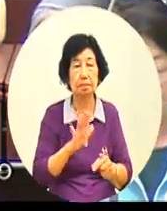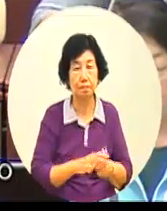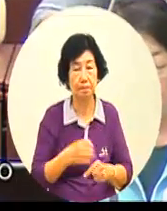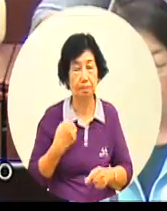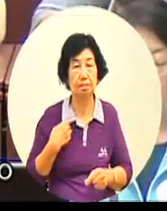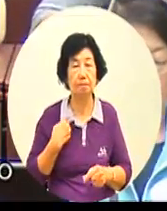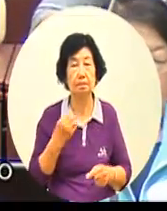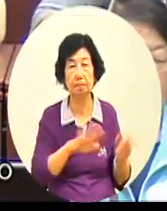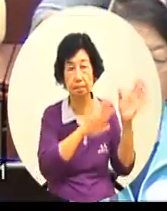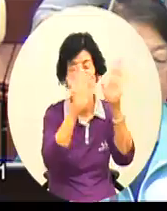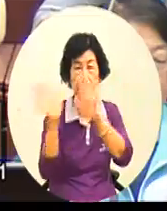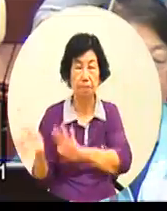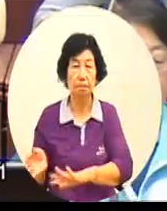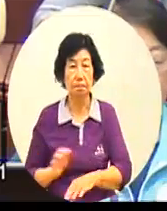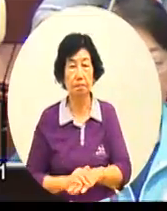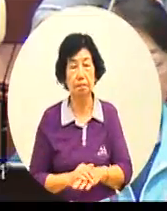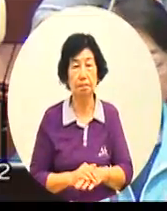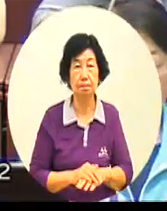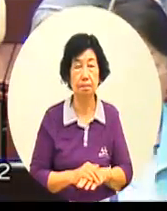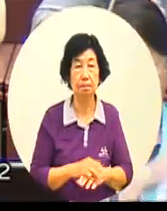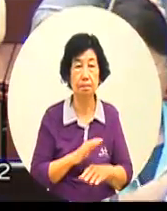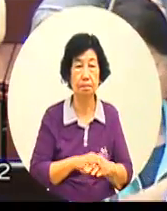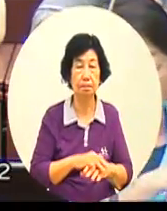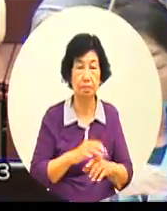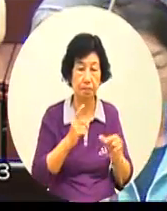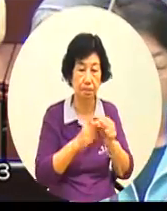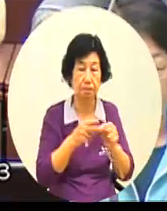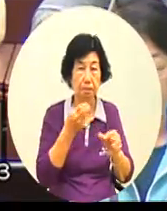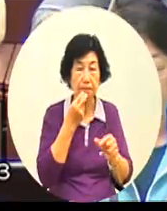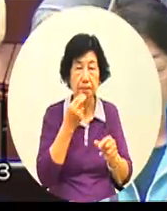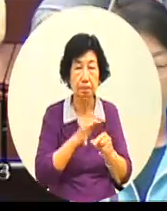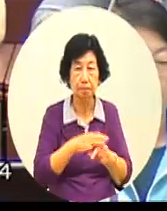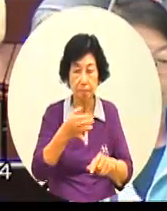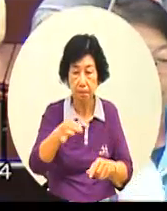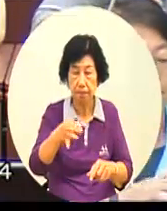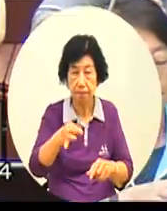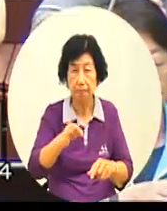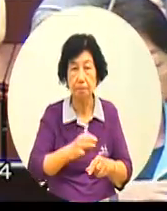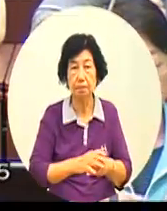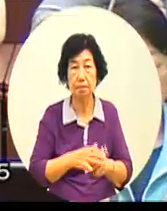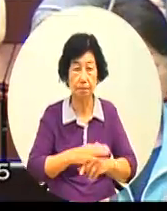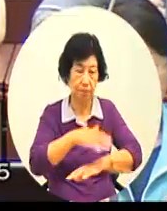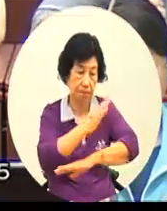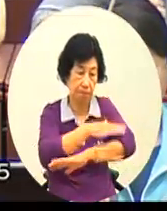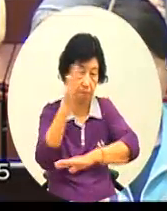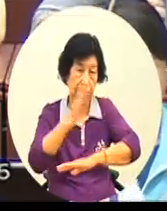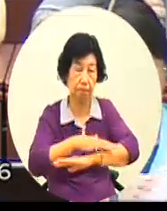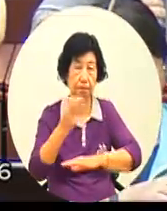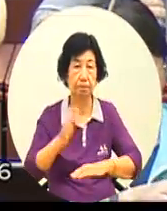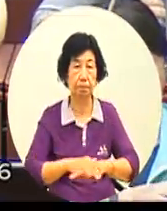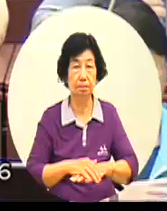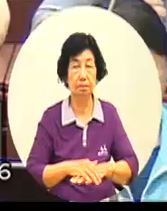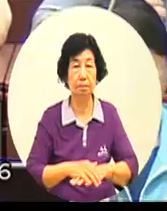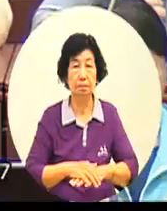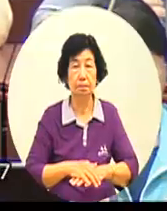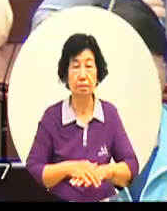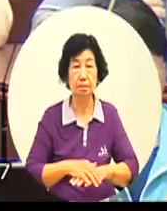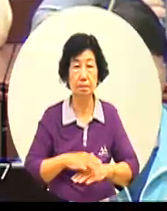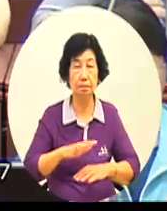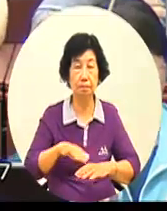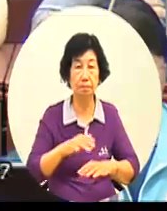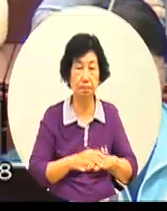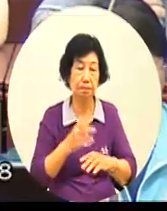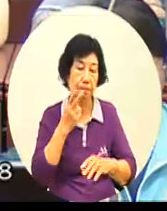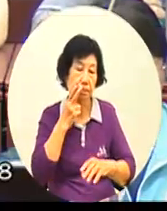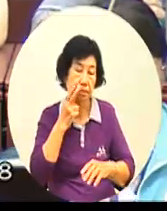在也在各种裁员，在中央裁员的部分，议员您大概也有看到报纸，有很多不管是烟税啦，或者遗产